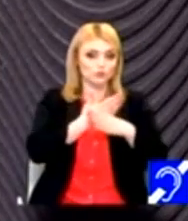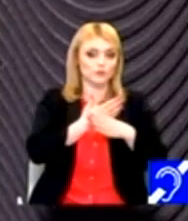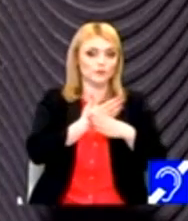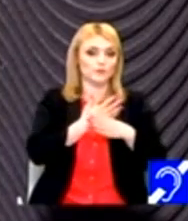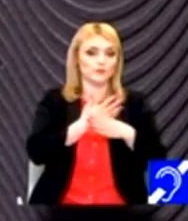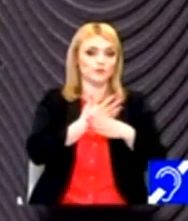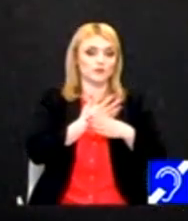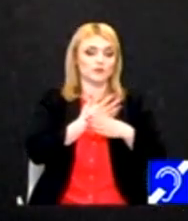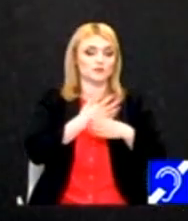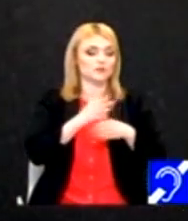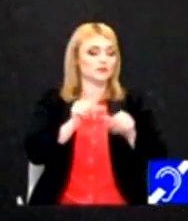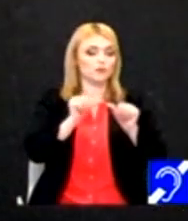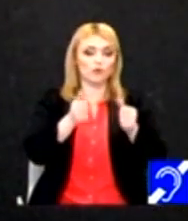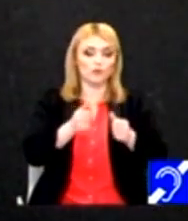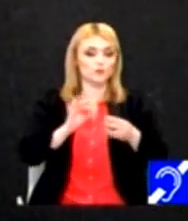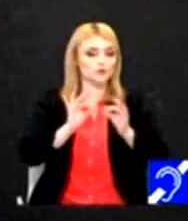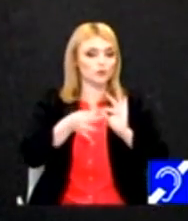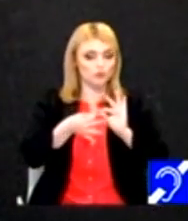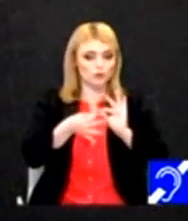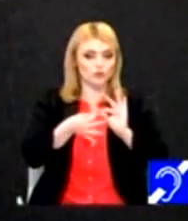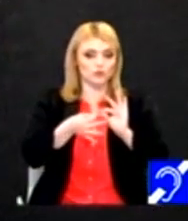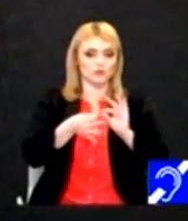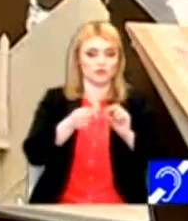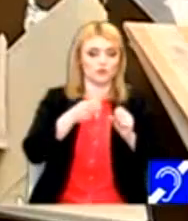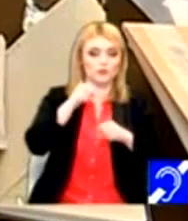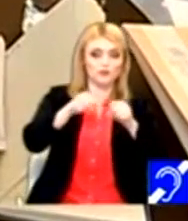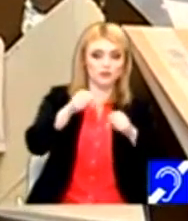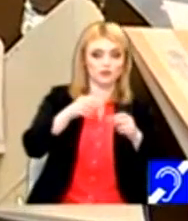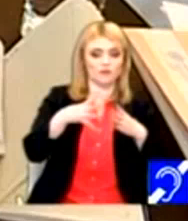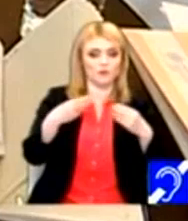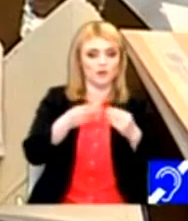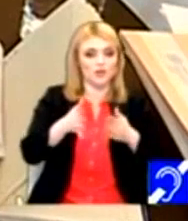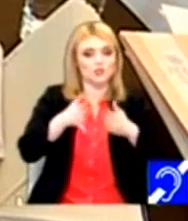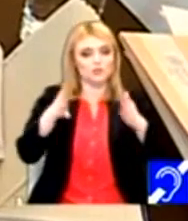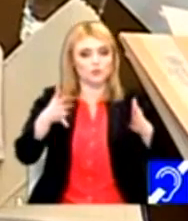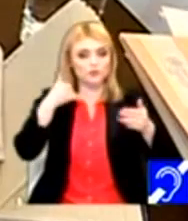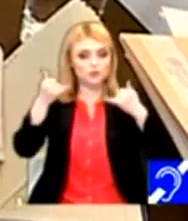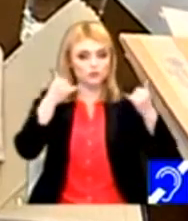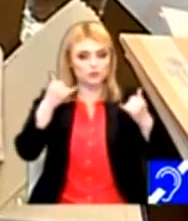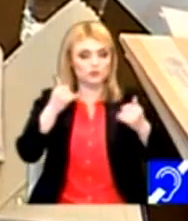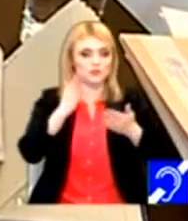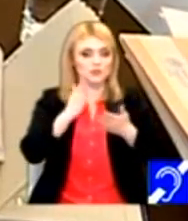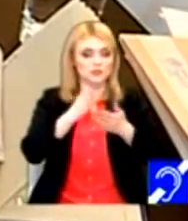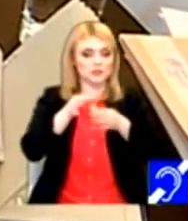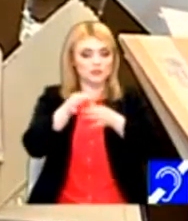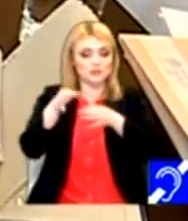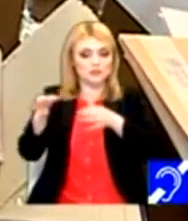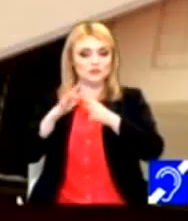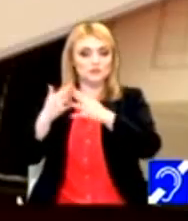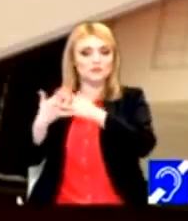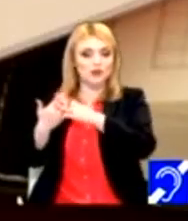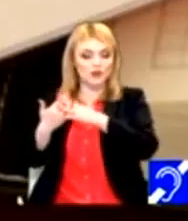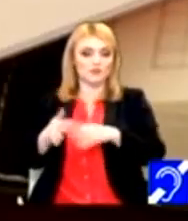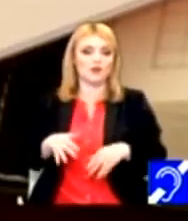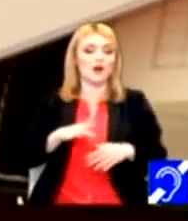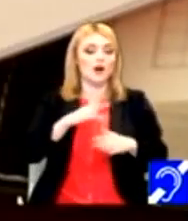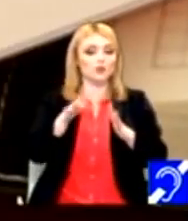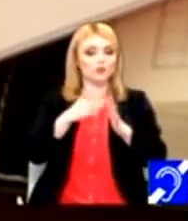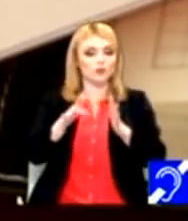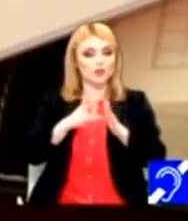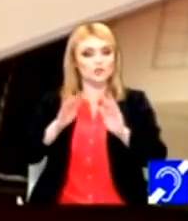Mai departe, guvernul nu poate achita un venit lunar minim garantat care a fost majorat de la 1107 la